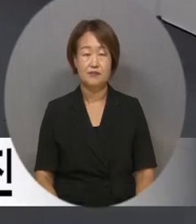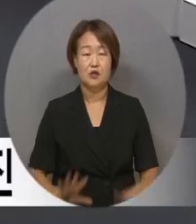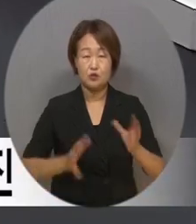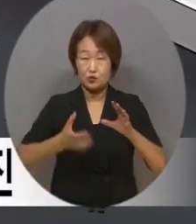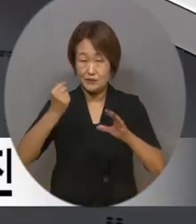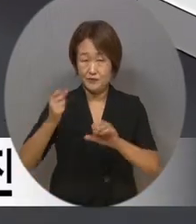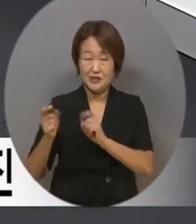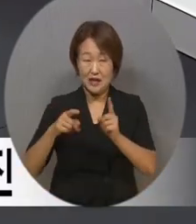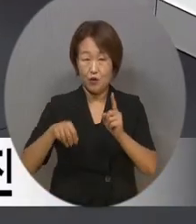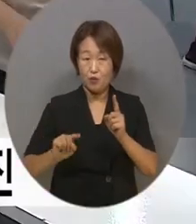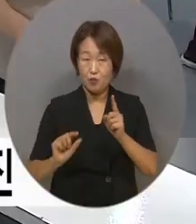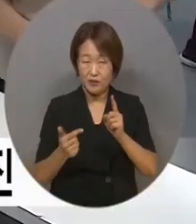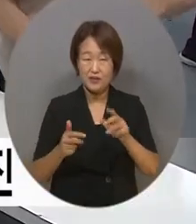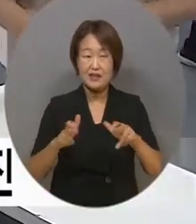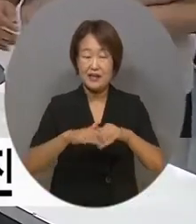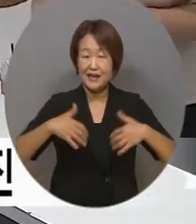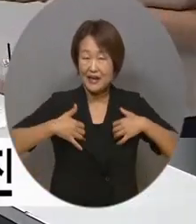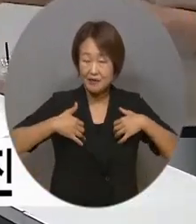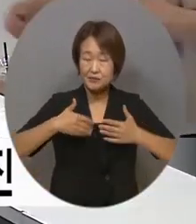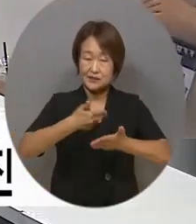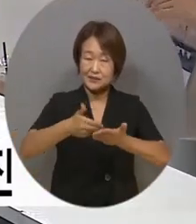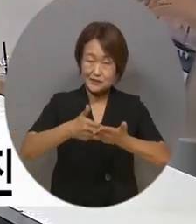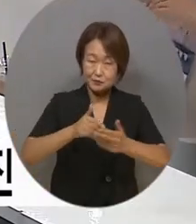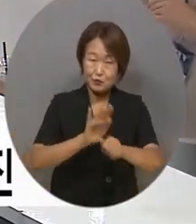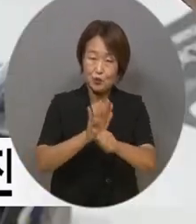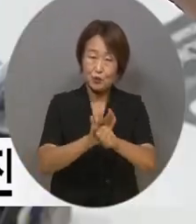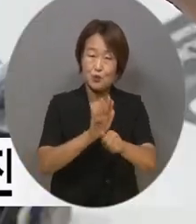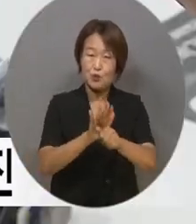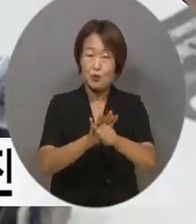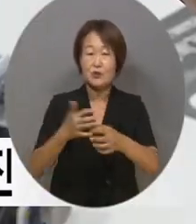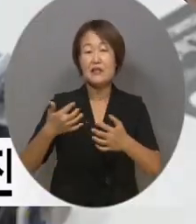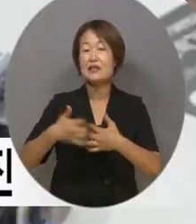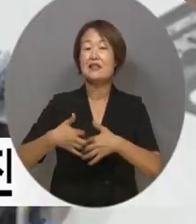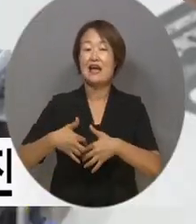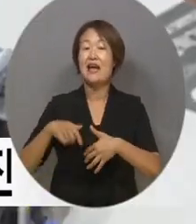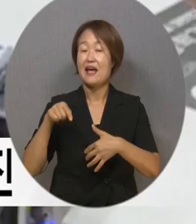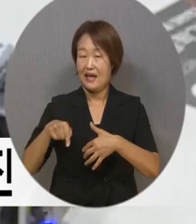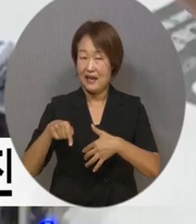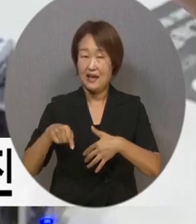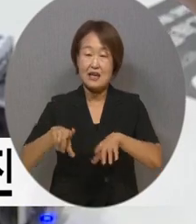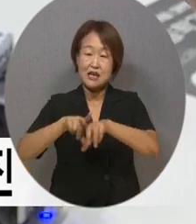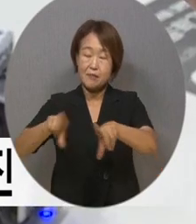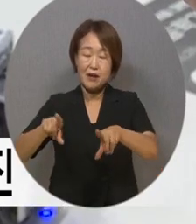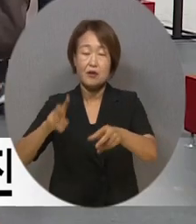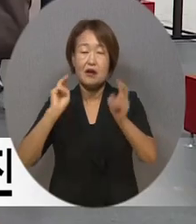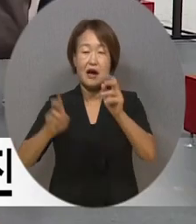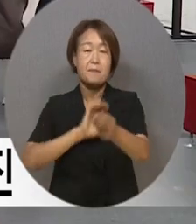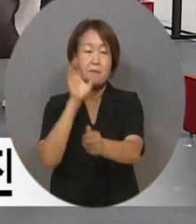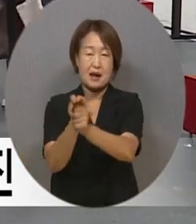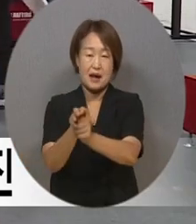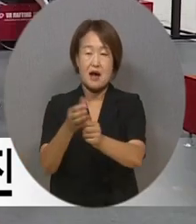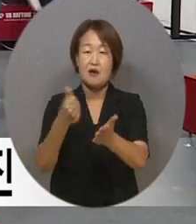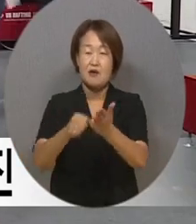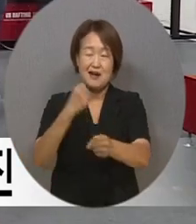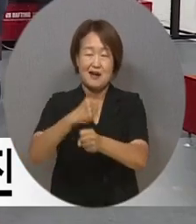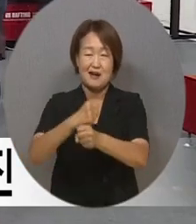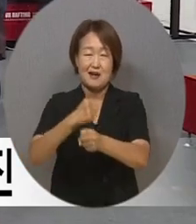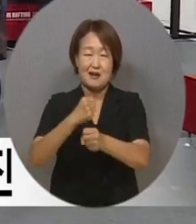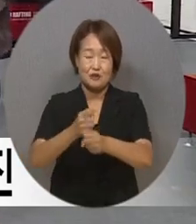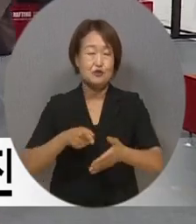국립재활원이 장애인들의 게임과 그림 그리기를 돕는 보조기계 기술을 민간기업의 이전에 제품화를